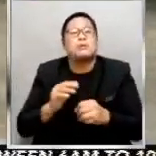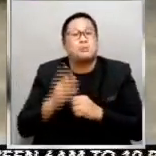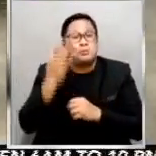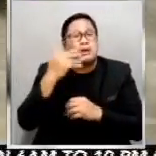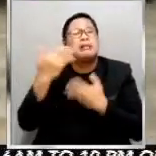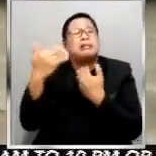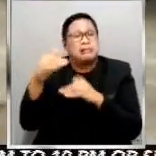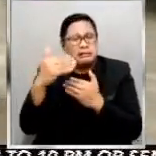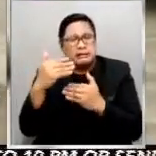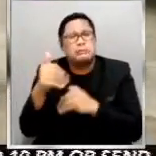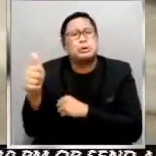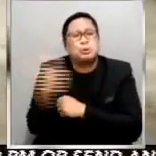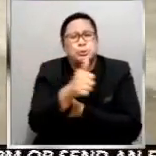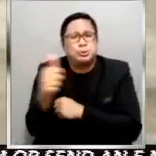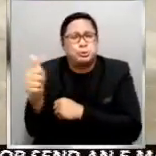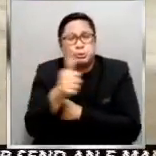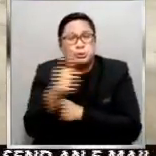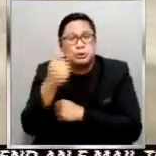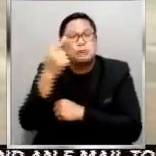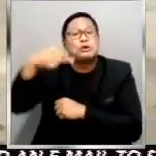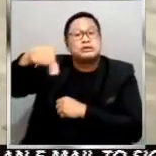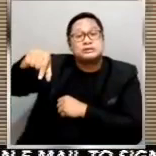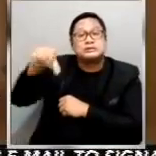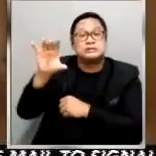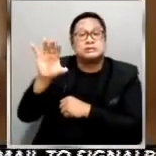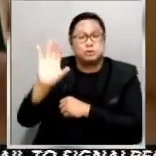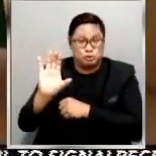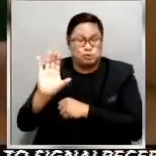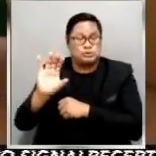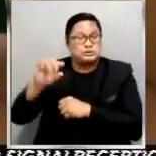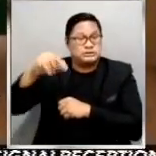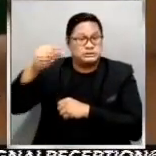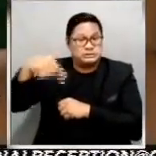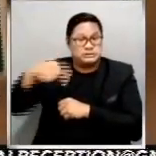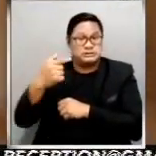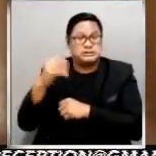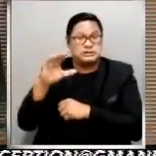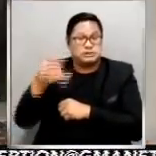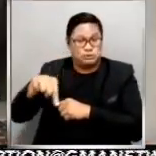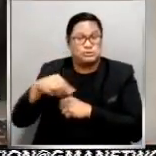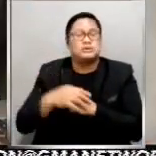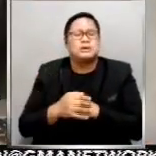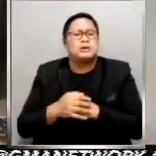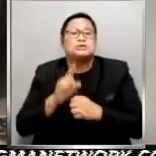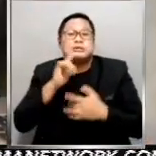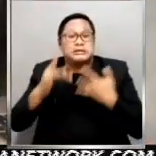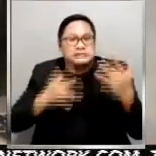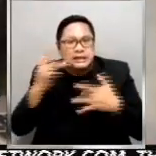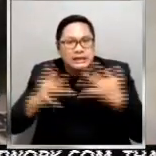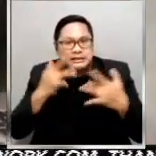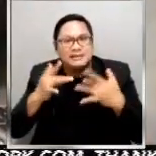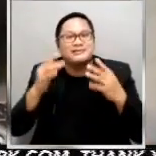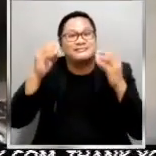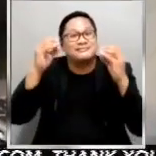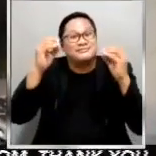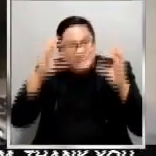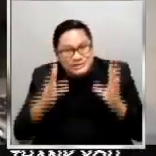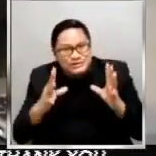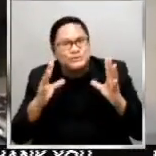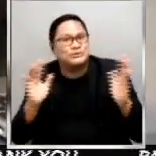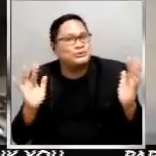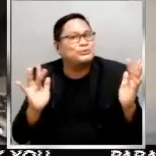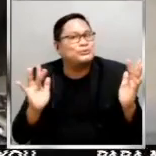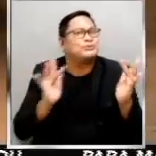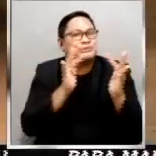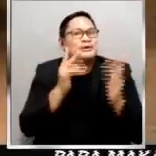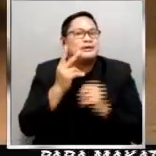ilalim ng General Community Quarantine sa buong Metro Manila. Excited silang makita ang mga guro at kaklase sa unang araw ng online